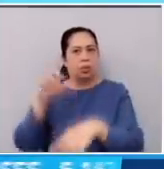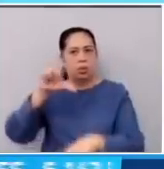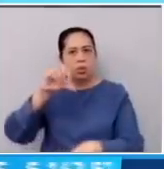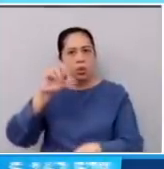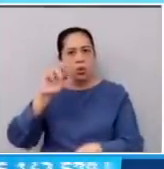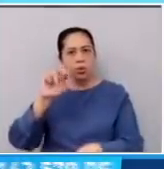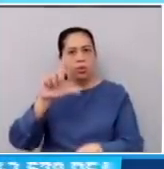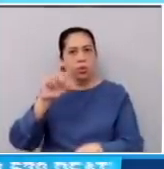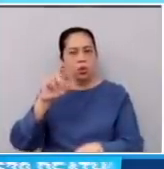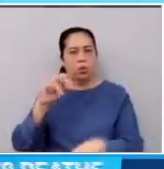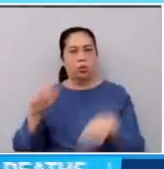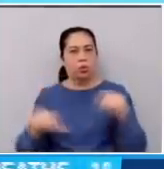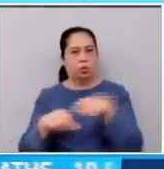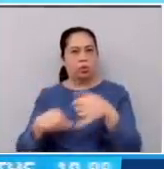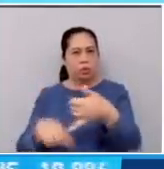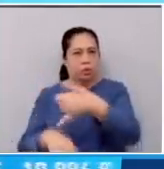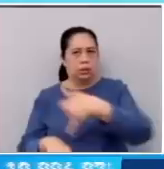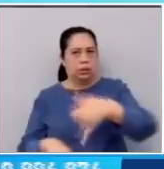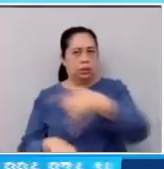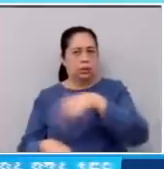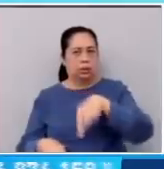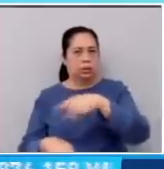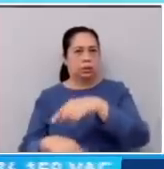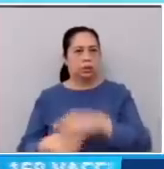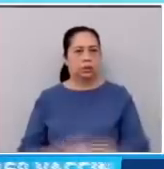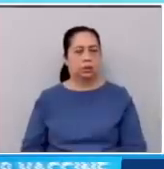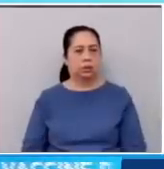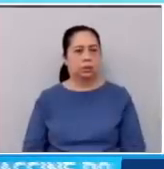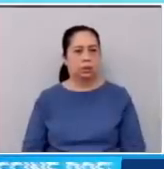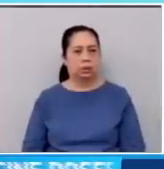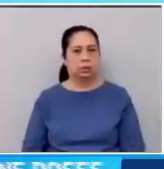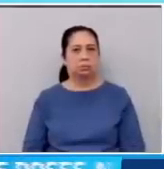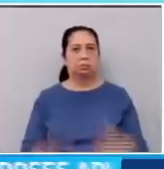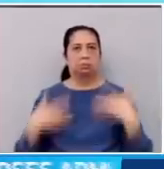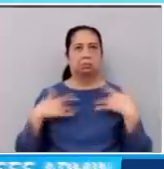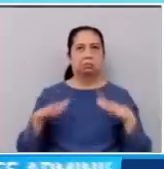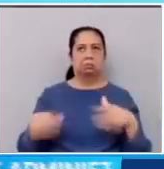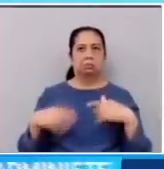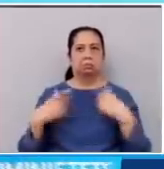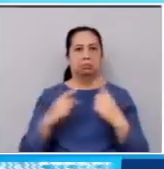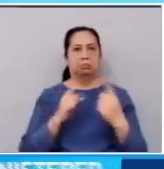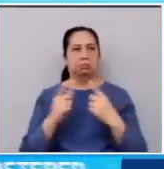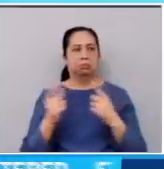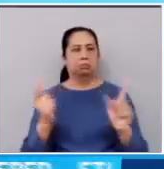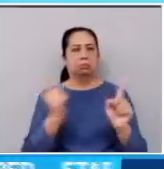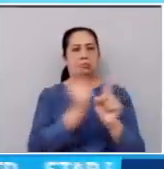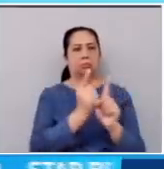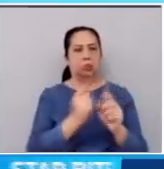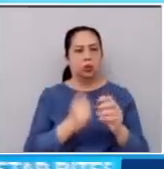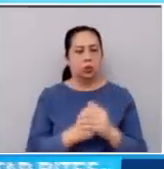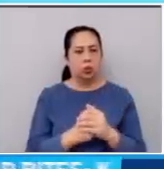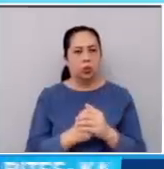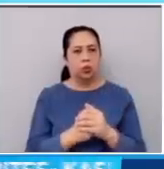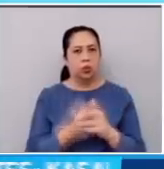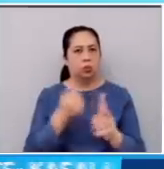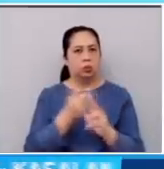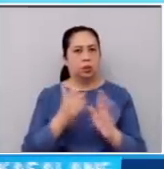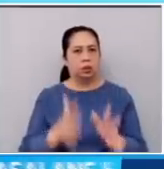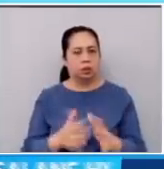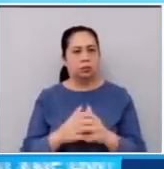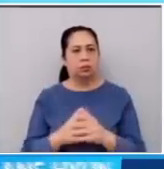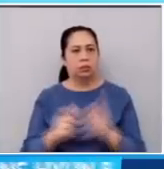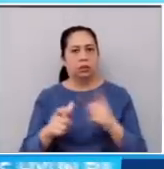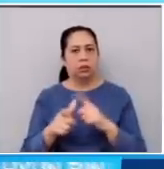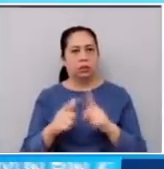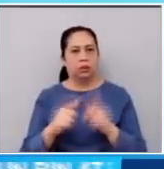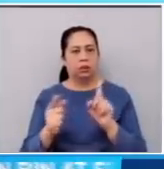Sila magkakainuman. Patay Malaysia pa siya, lumapit siya ron sa biktima. Paglapit niya sa